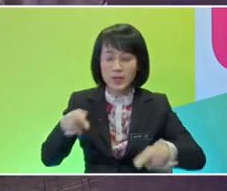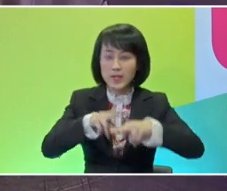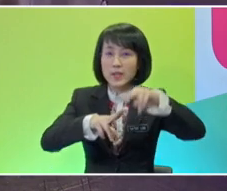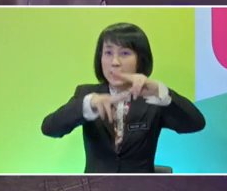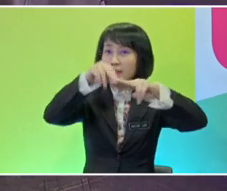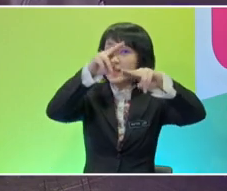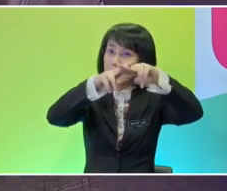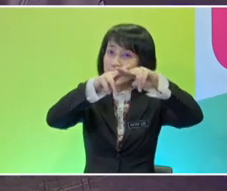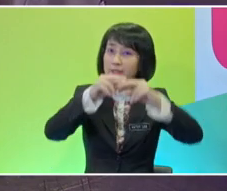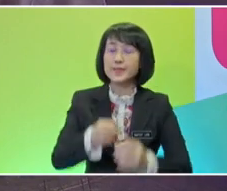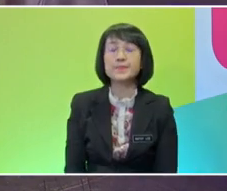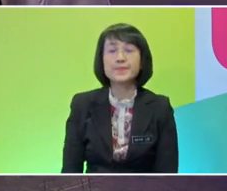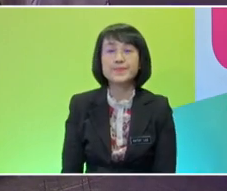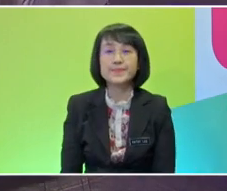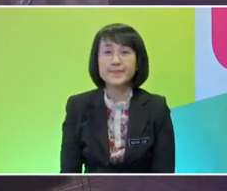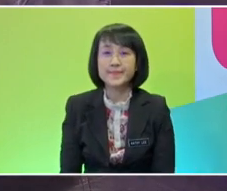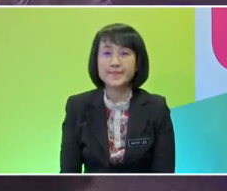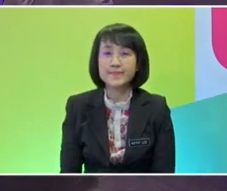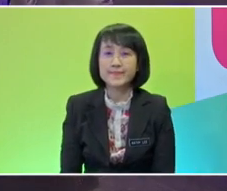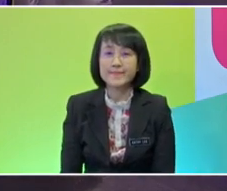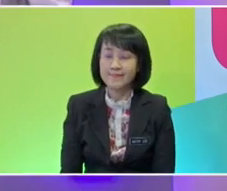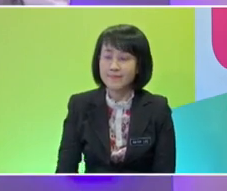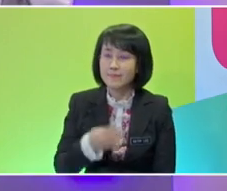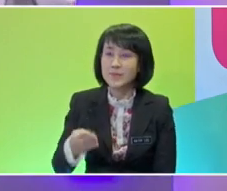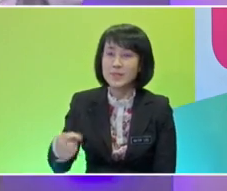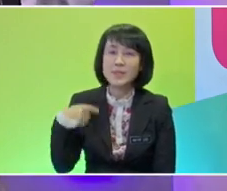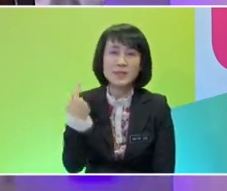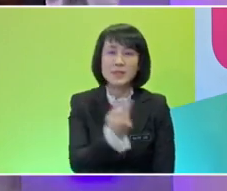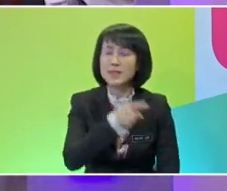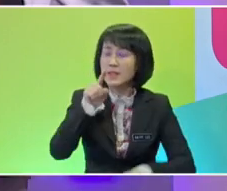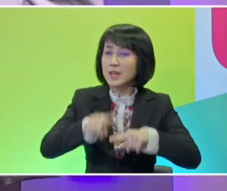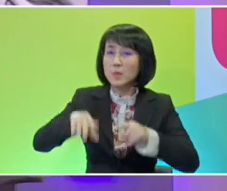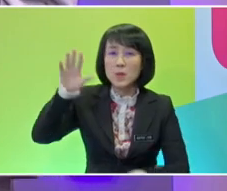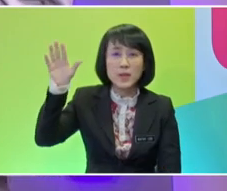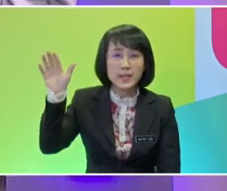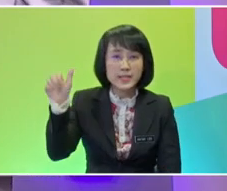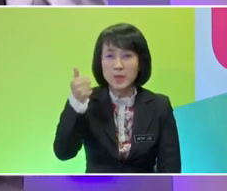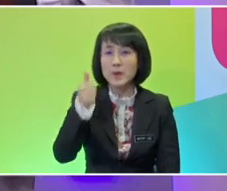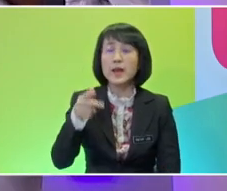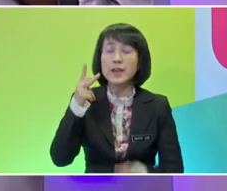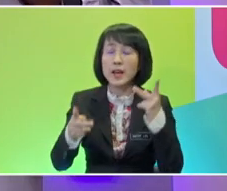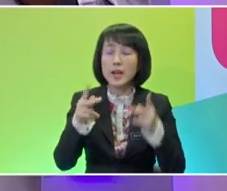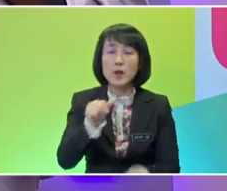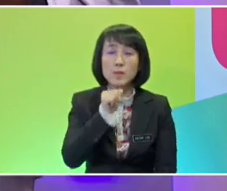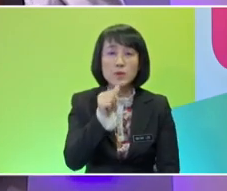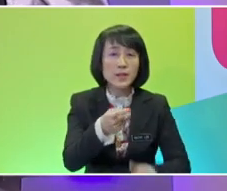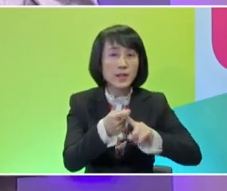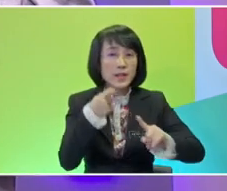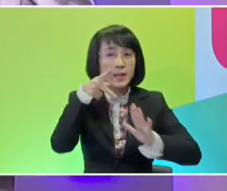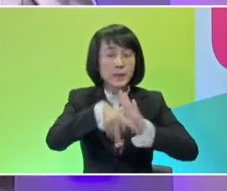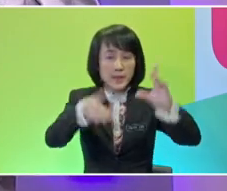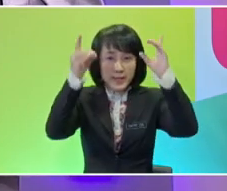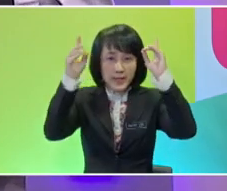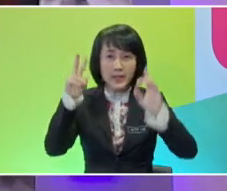begitulah hebatnya dan bisa Pahing kalau bukan dari pendidikan baik tadi yang lain saya disebut tentang dinasti jin dan